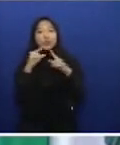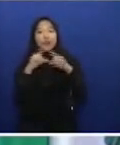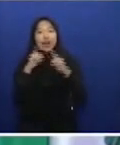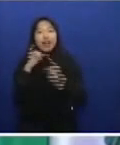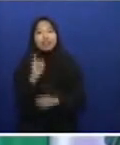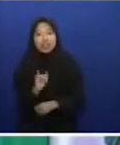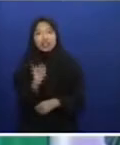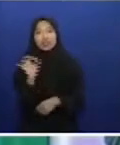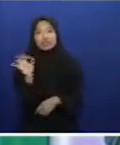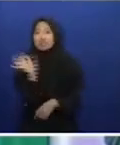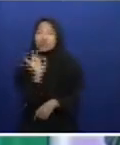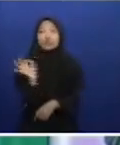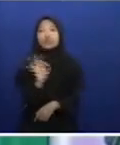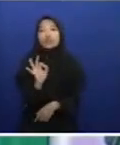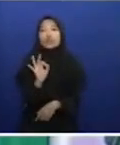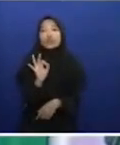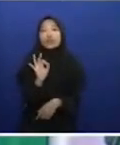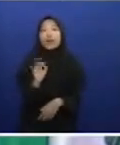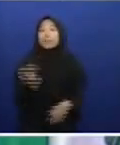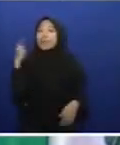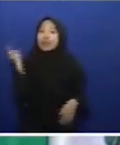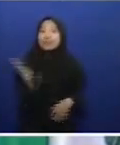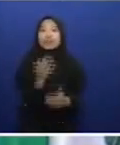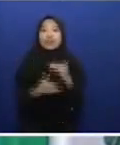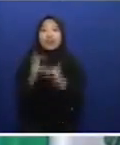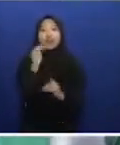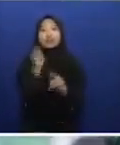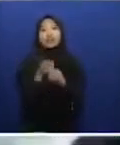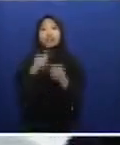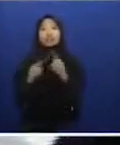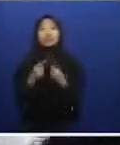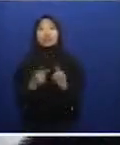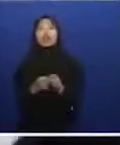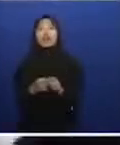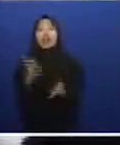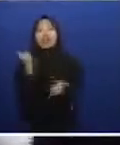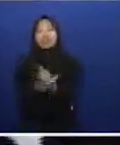tentu mereka lebih baik daripada saudara-saudara semua.